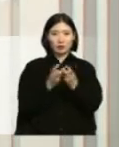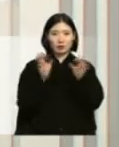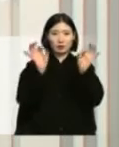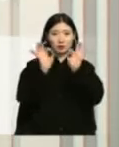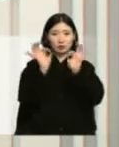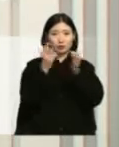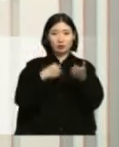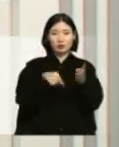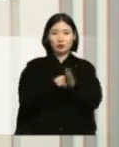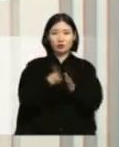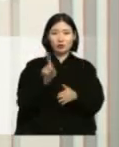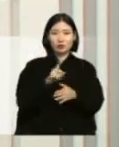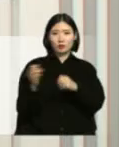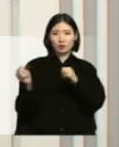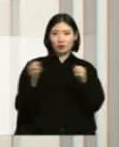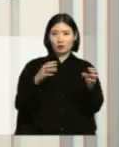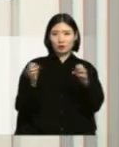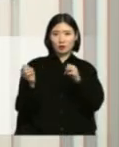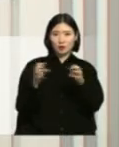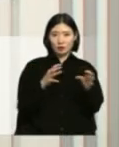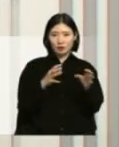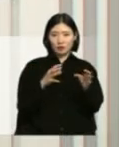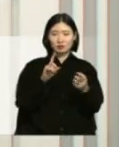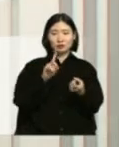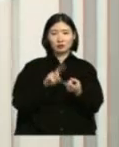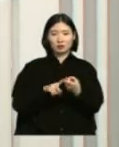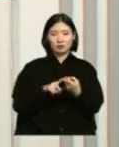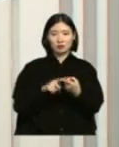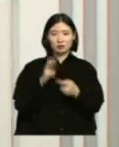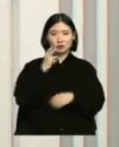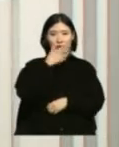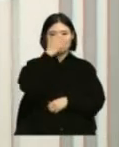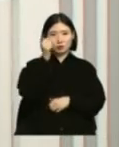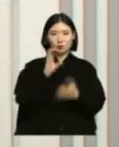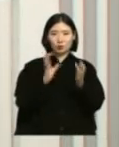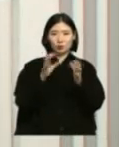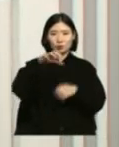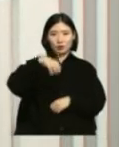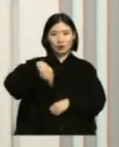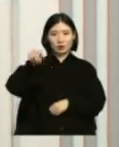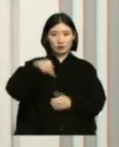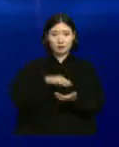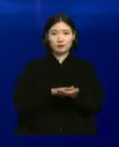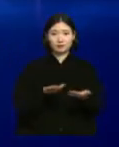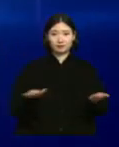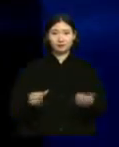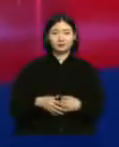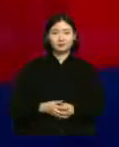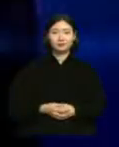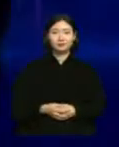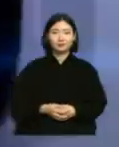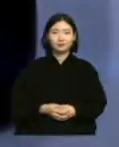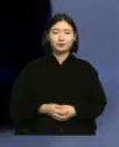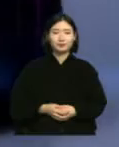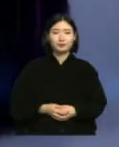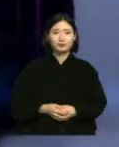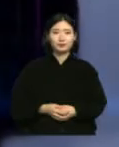위해서인데요. 어떤 이야기가 오갔는지 태윤형 기자가 송파 청년 토론회에 다녀왔습니다.